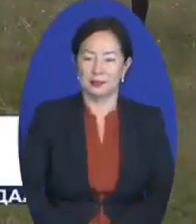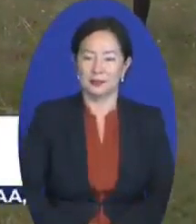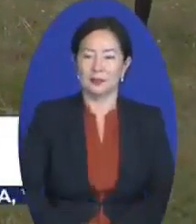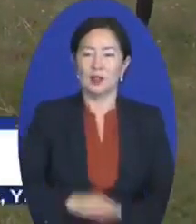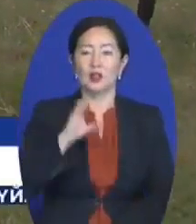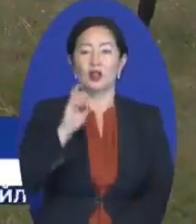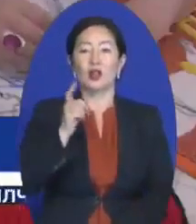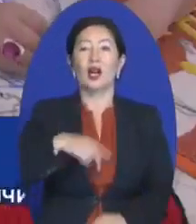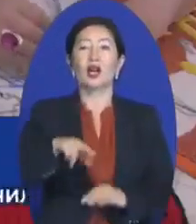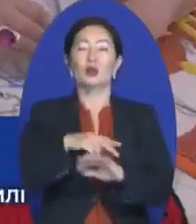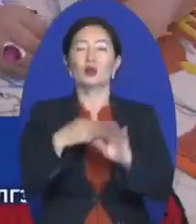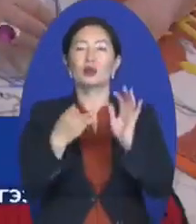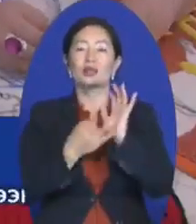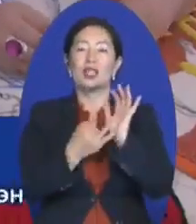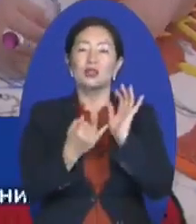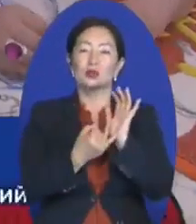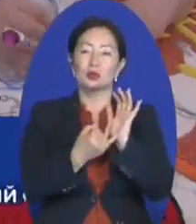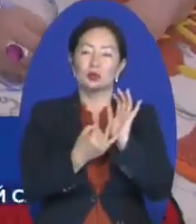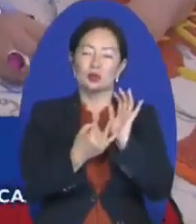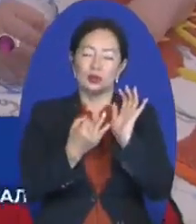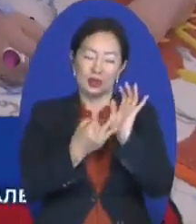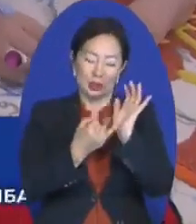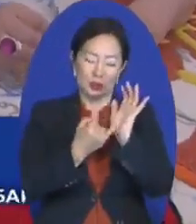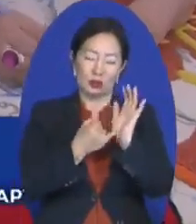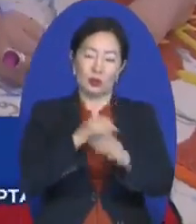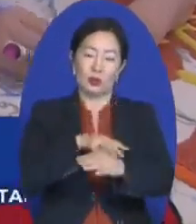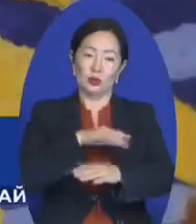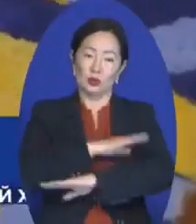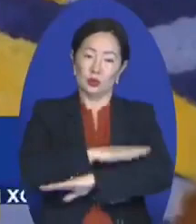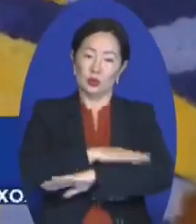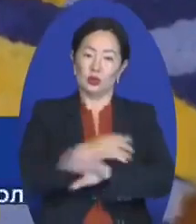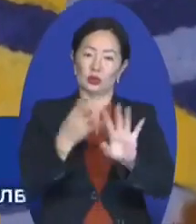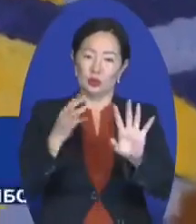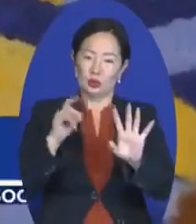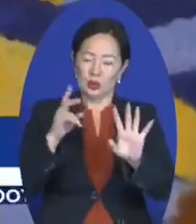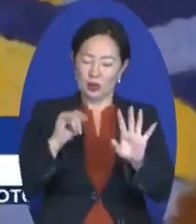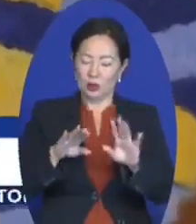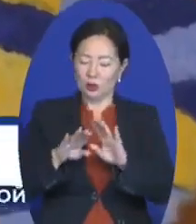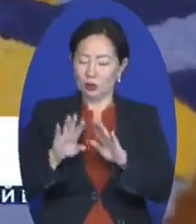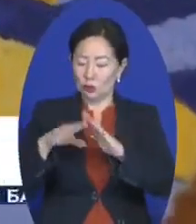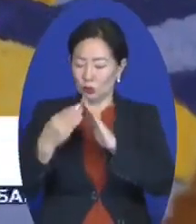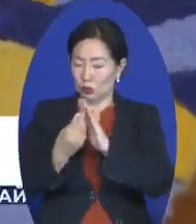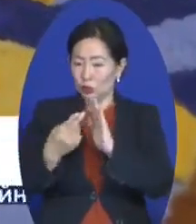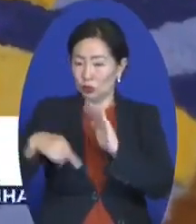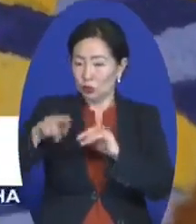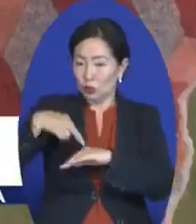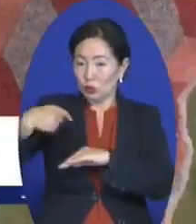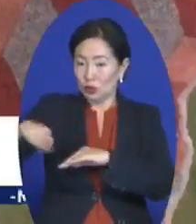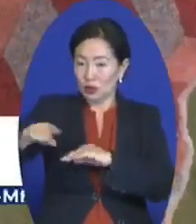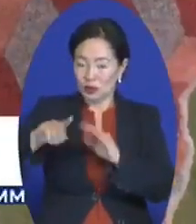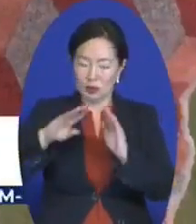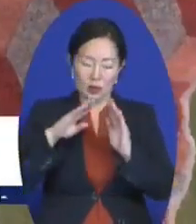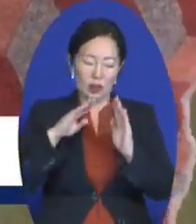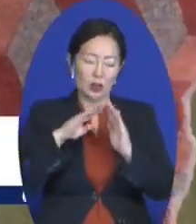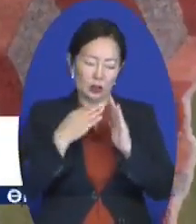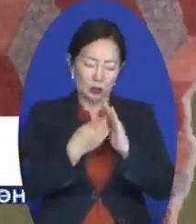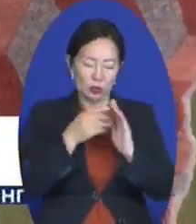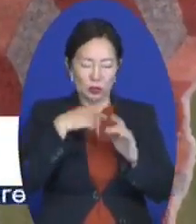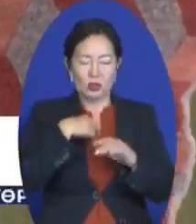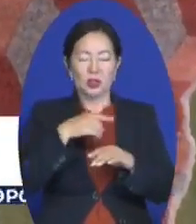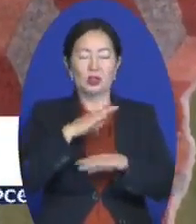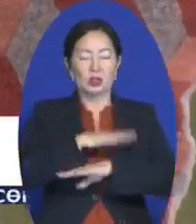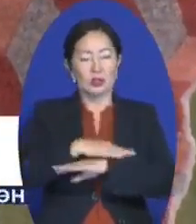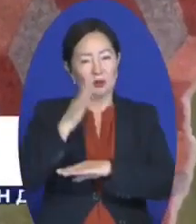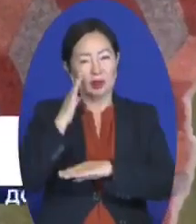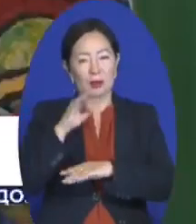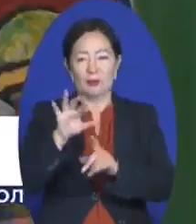Сонгон архан дүүргийн 76 дугаар дунд сургуулийн 9-р ангийн сурагч Халууна дүүргийнхээ гэр бүл хөгжлийн хилцээр дамжин хөдөлмөрч хүүхдүүд цусланд амрах эрх авсан